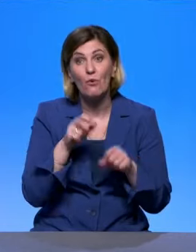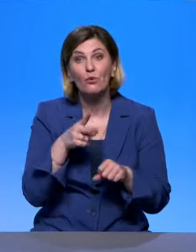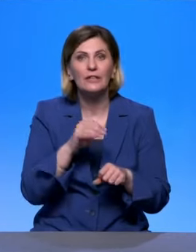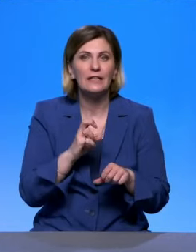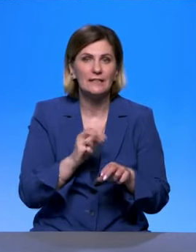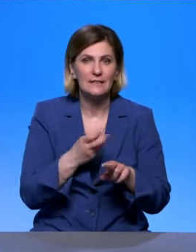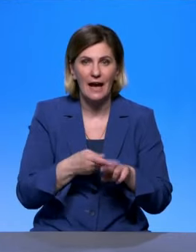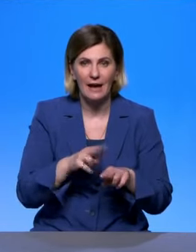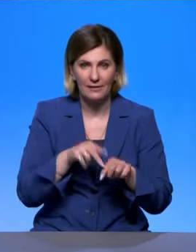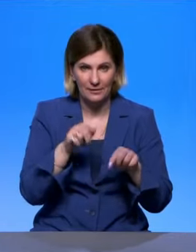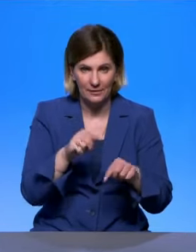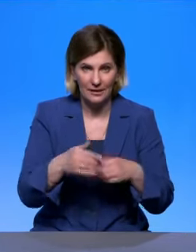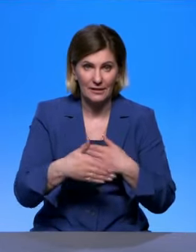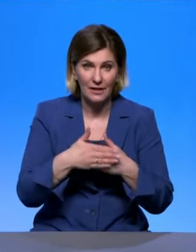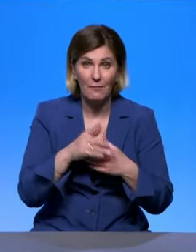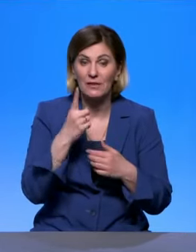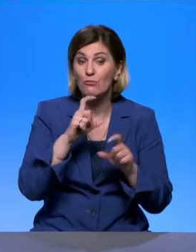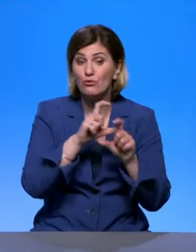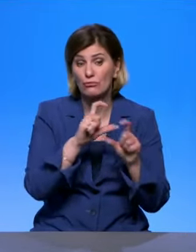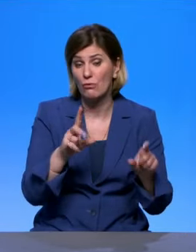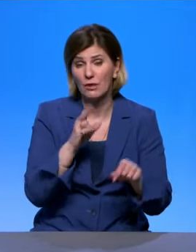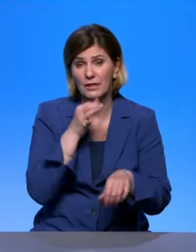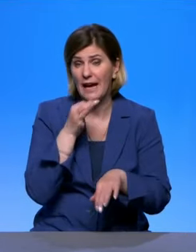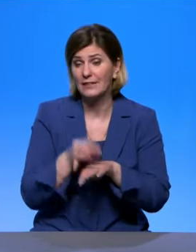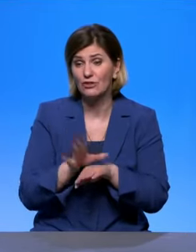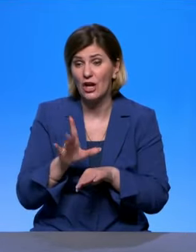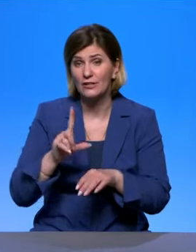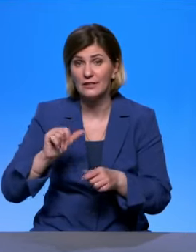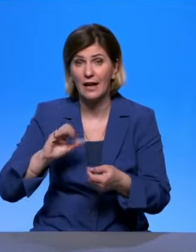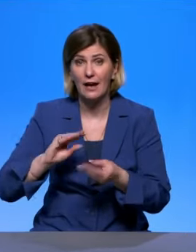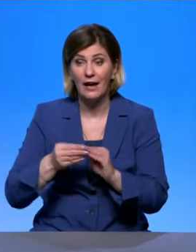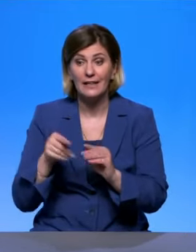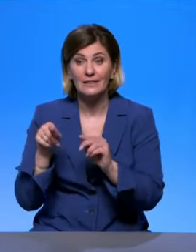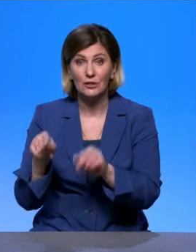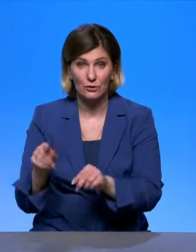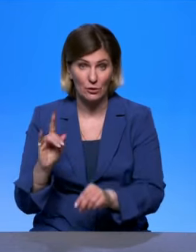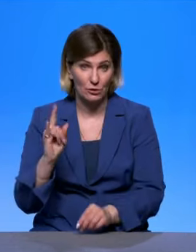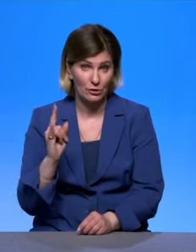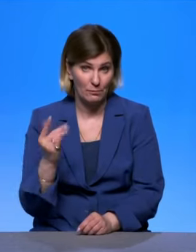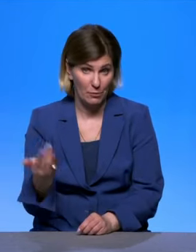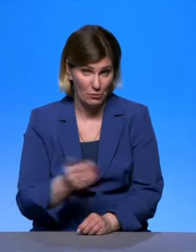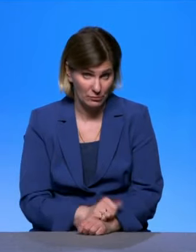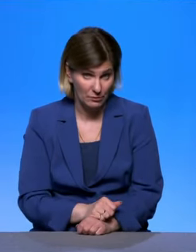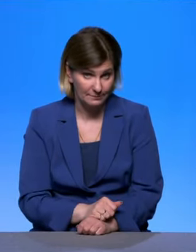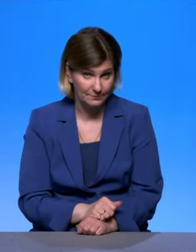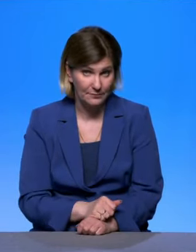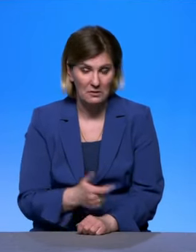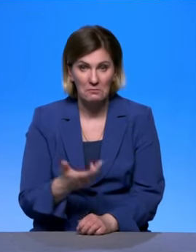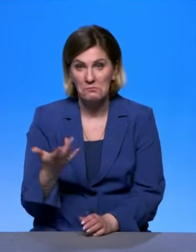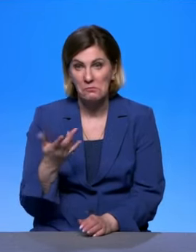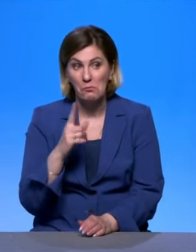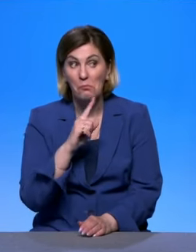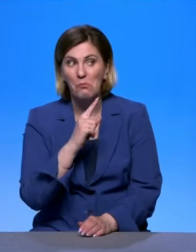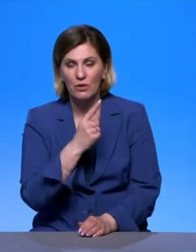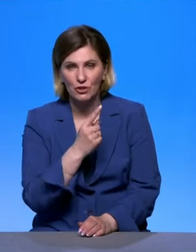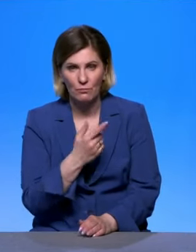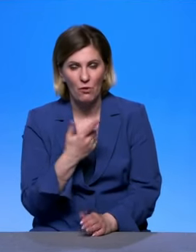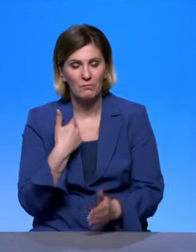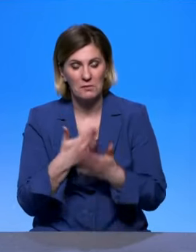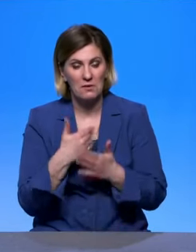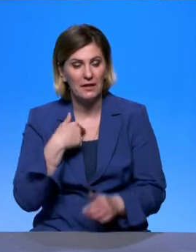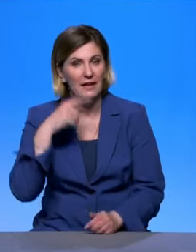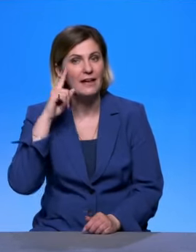нас школа не отвечает, по сути, за результаты ребенка, к сожалению. Вот, или к счастью. Не хотя знаю. Нет, почему сейчас же учителей, я знаю, премируют за то, что они подготовили